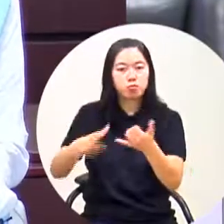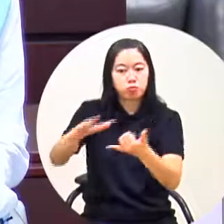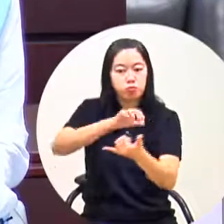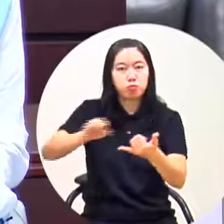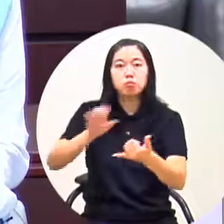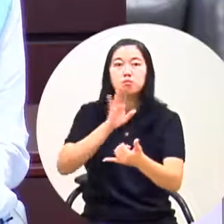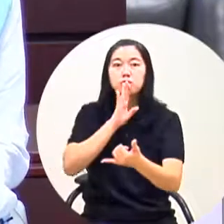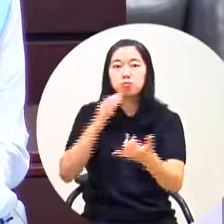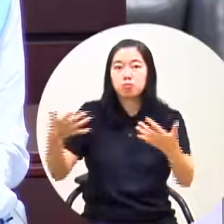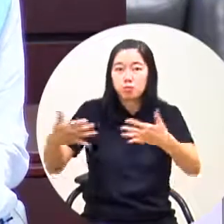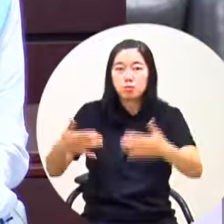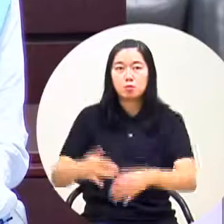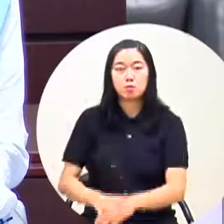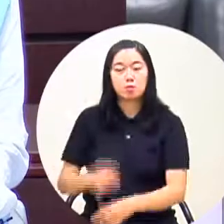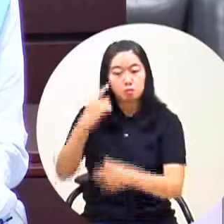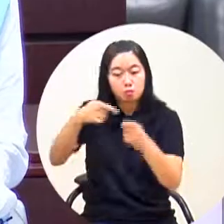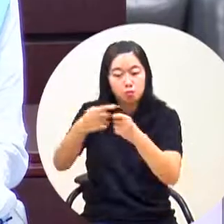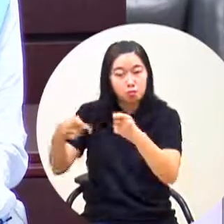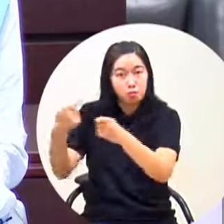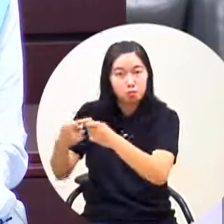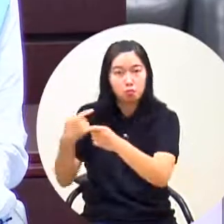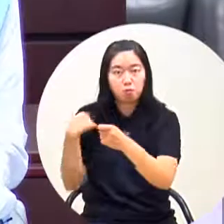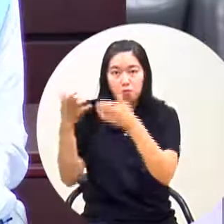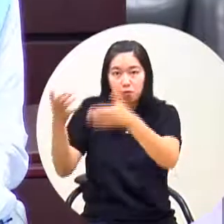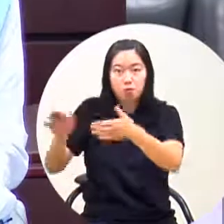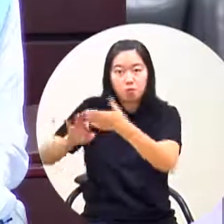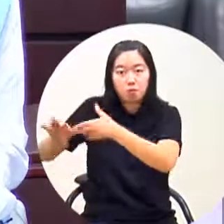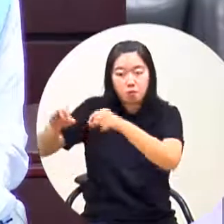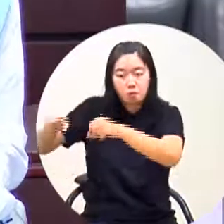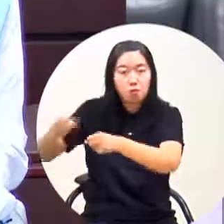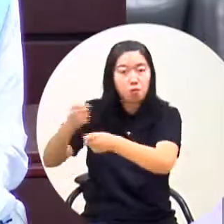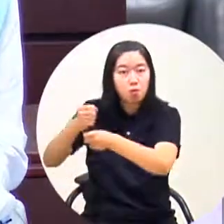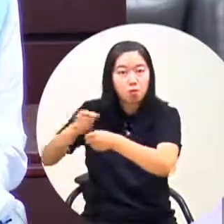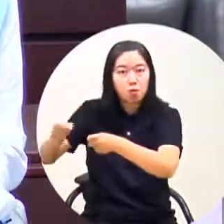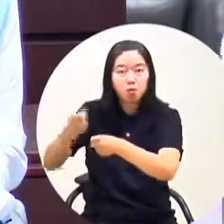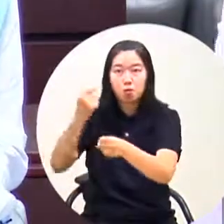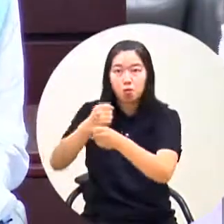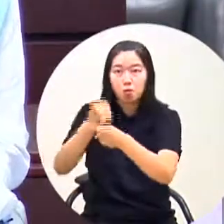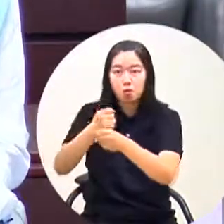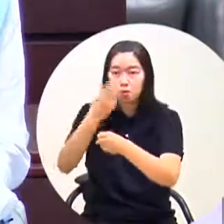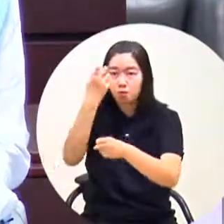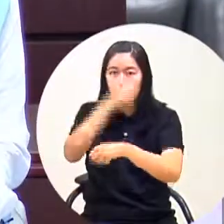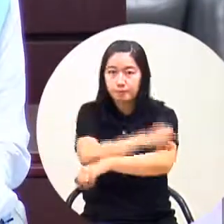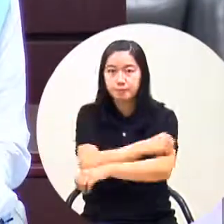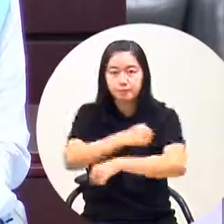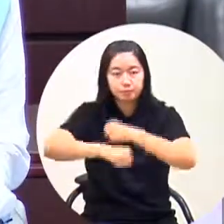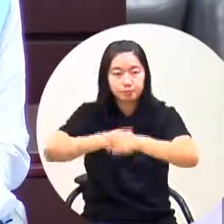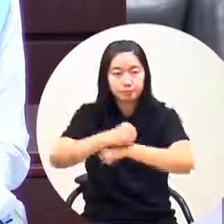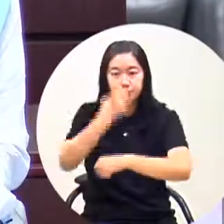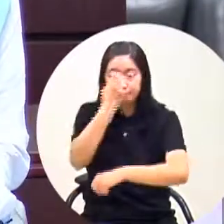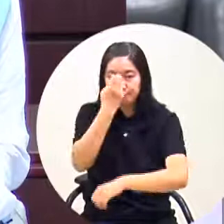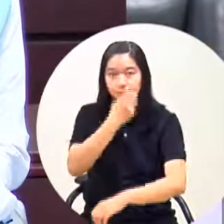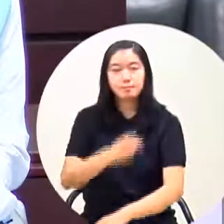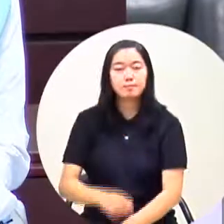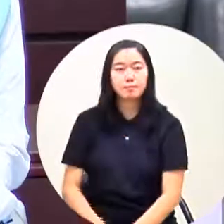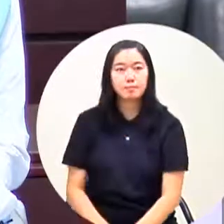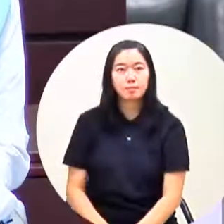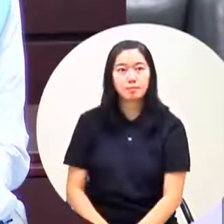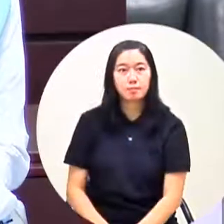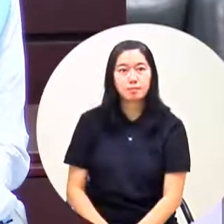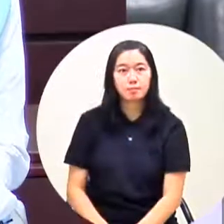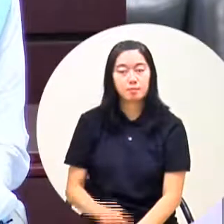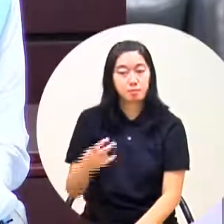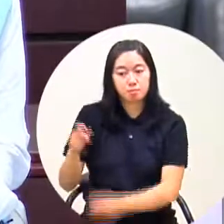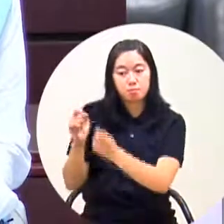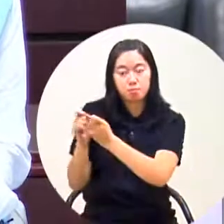我们高雄市都会针对派遣公司做劳动检查专案检查。好，那甚至于最近我们也